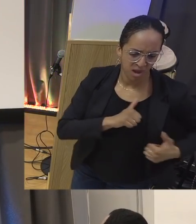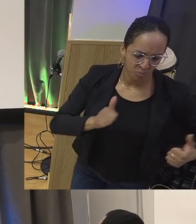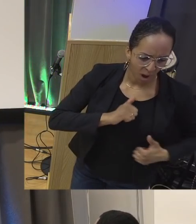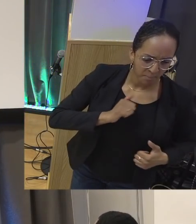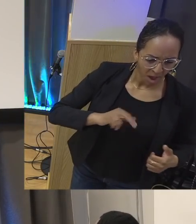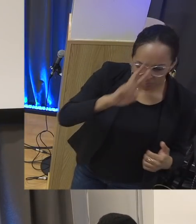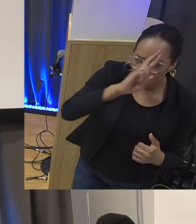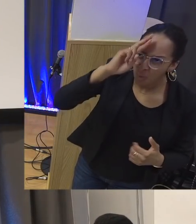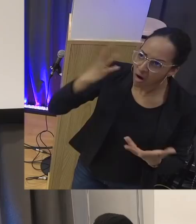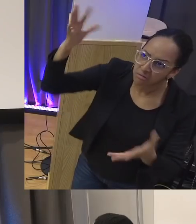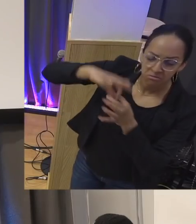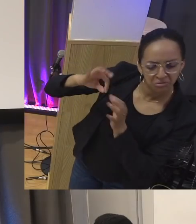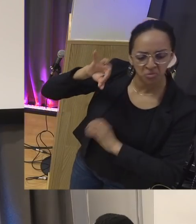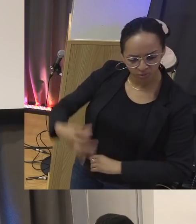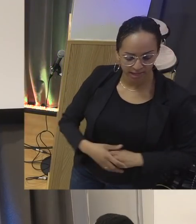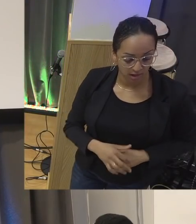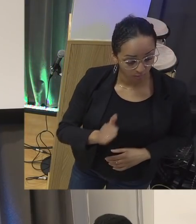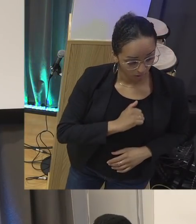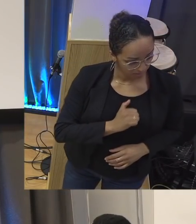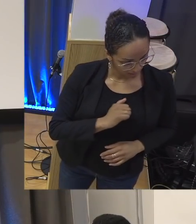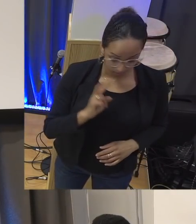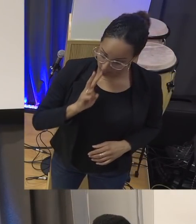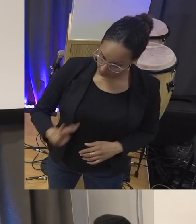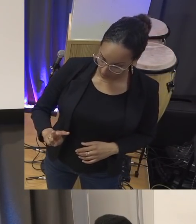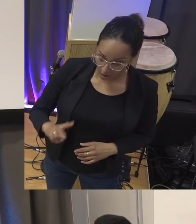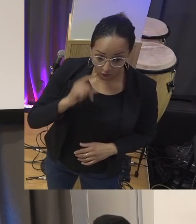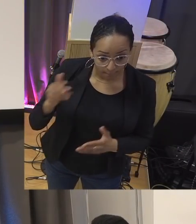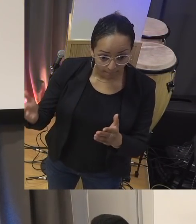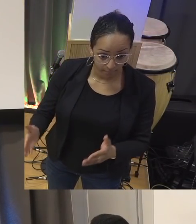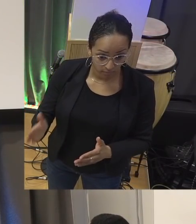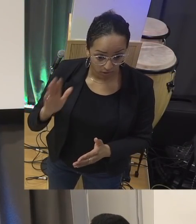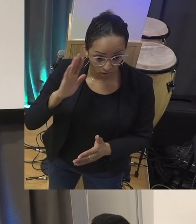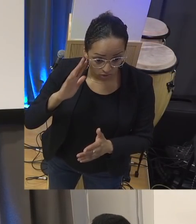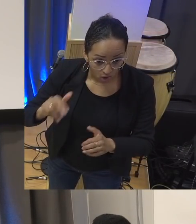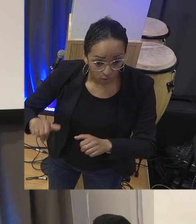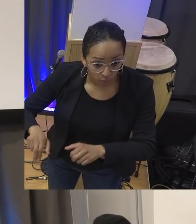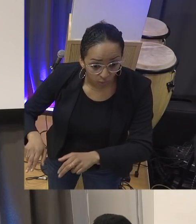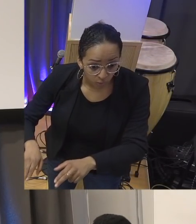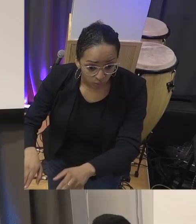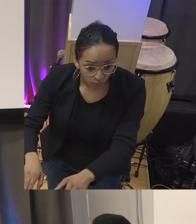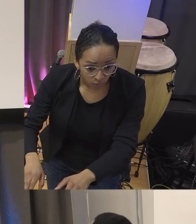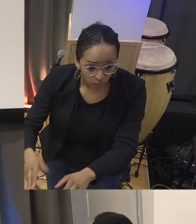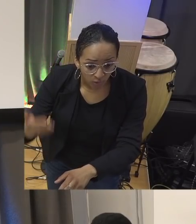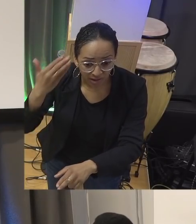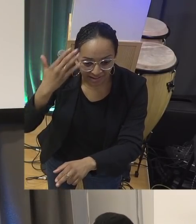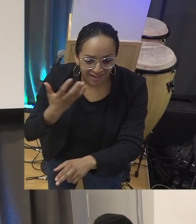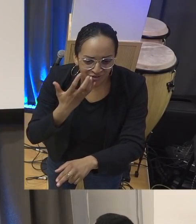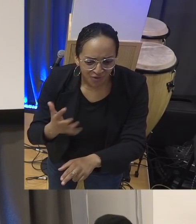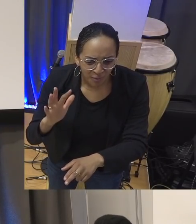Je vois à côté de chez moi un monsieur qui est là. Il dort sur une bouche, vous savez, d'aération où c'est